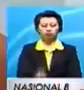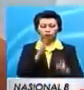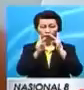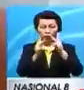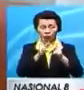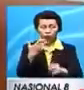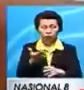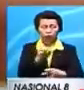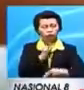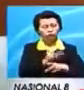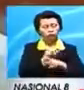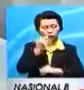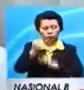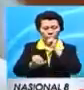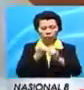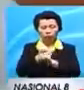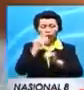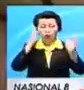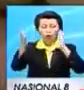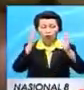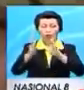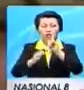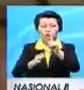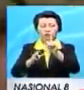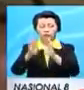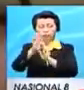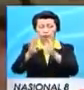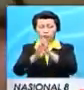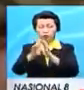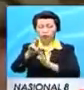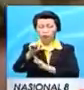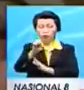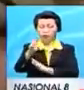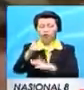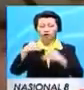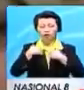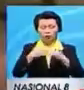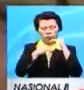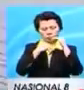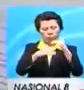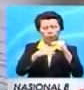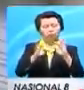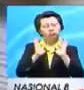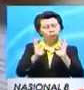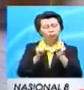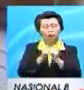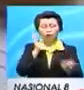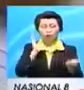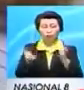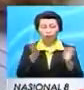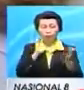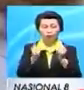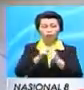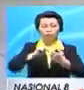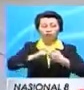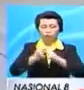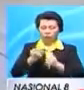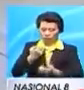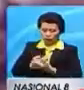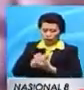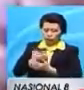Tambahnya, rezerv antarabangsa Malaysia pada $100 bilion berada pada tahap yang mampan jika dibandingkan sewaktu krisis